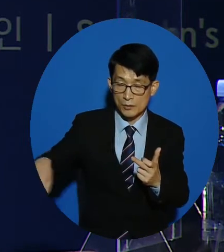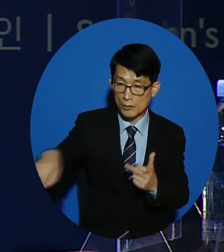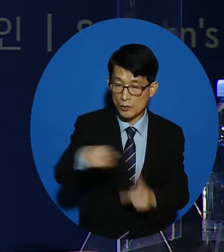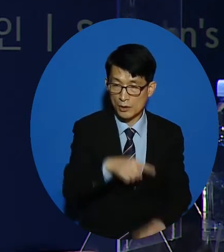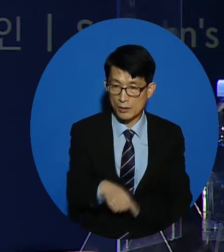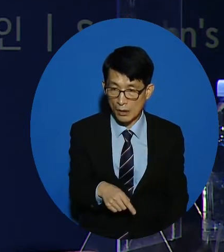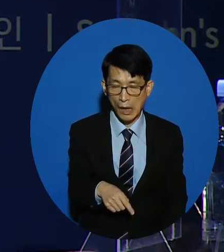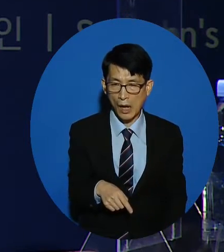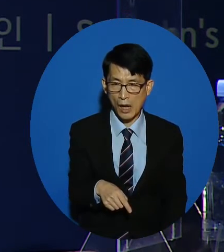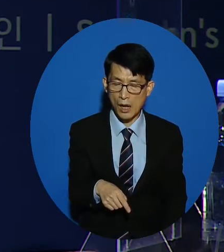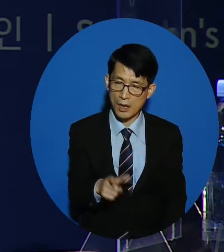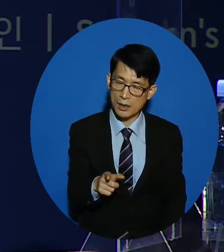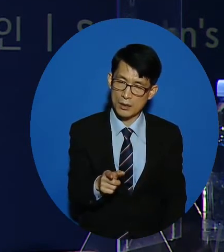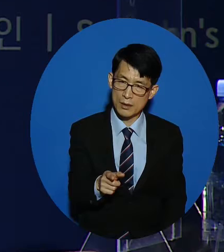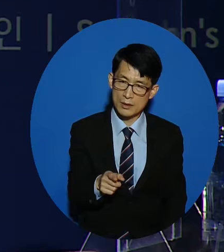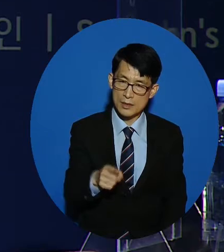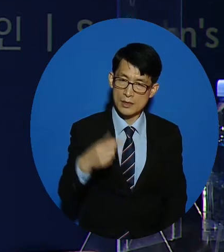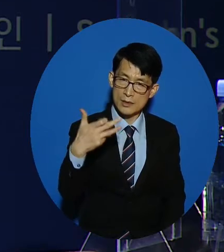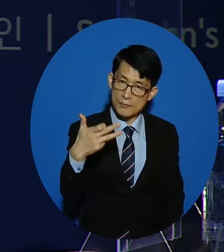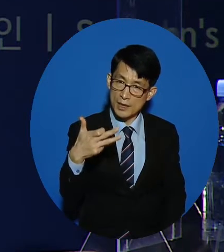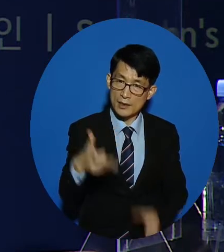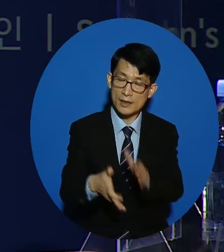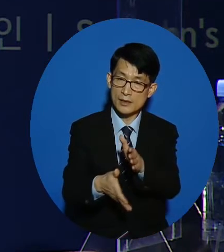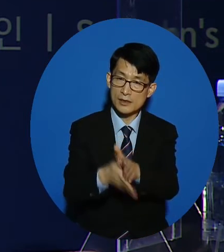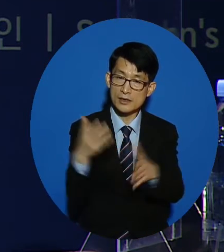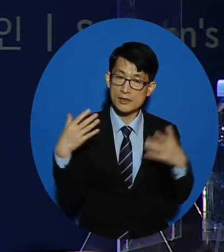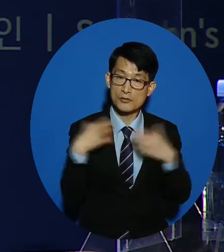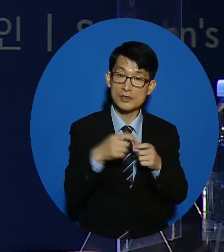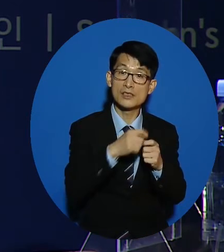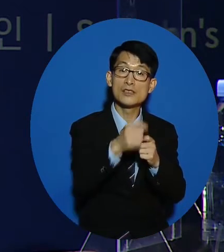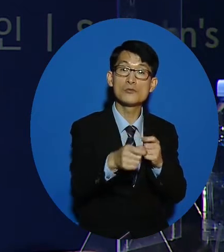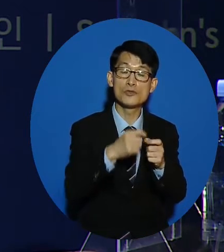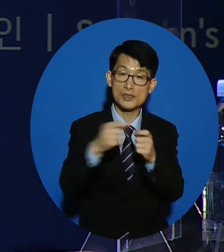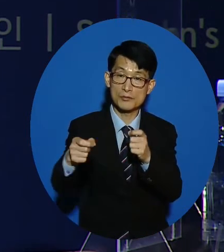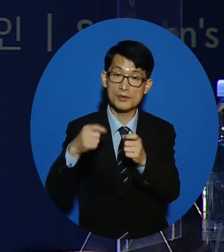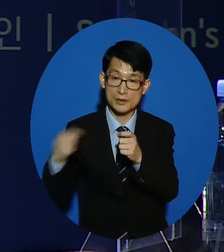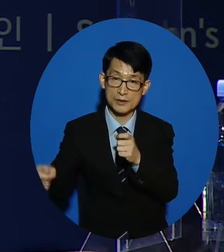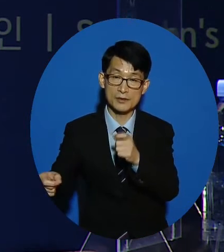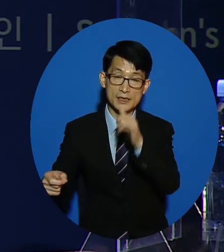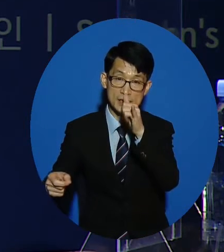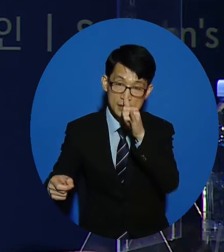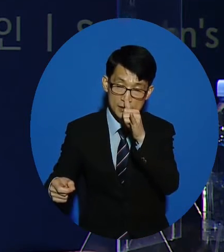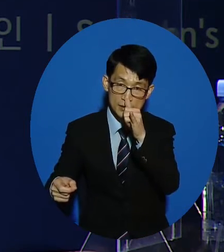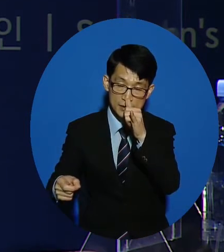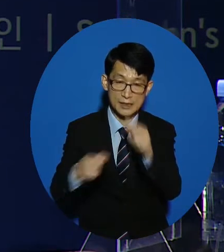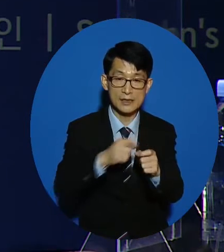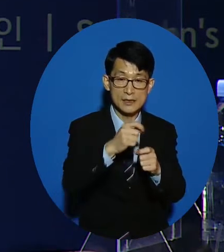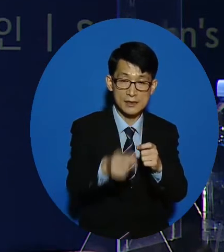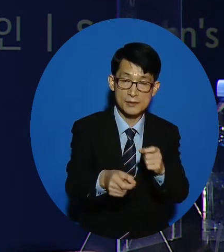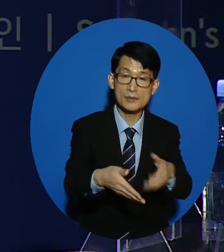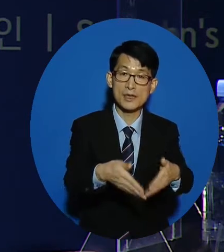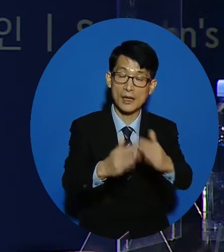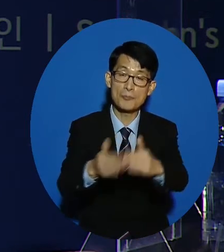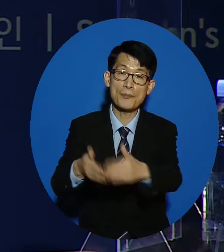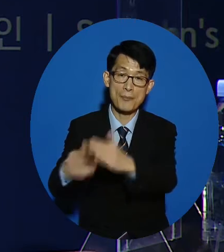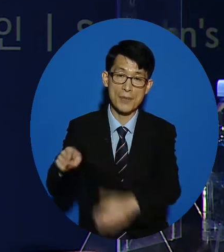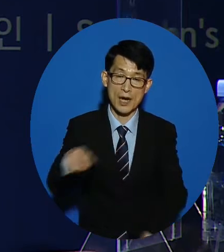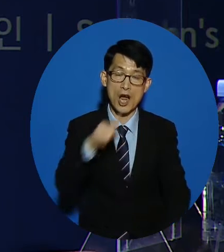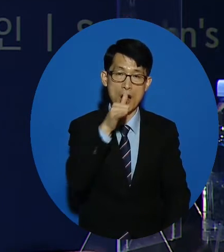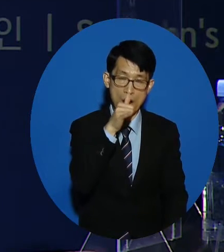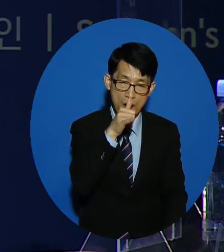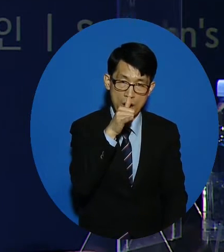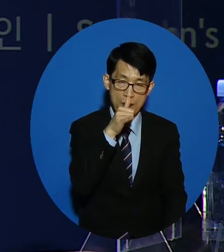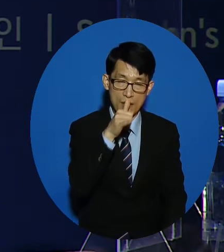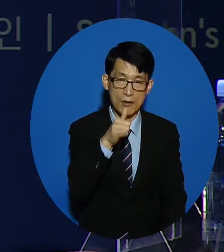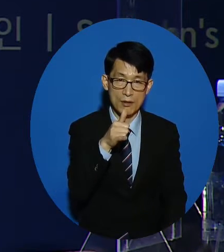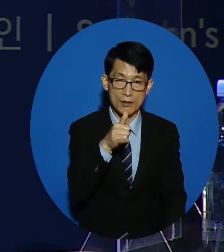마침 그래도 18개 시군 지회가 모두 지회 설립을 하고 시군 지회에